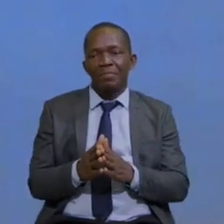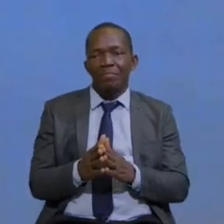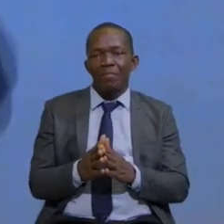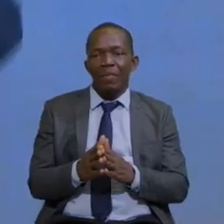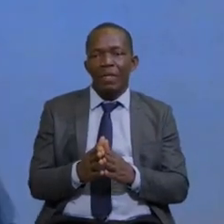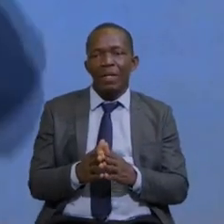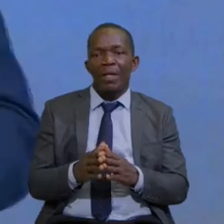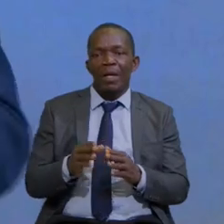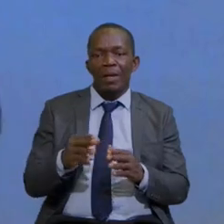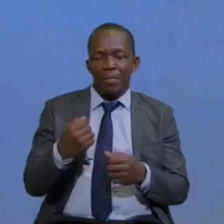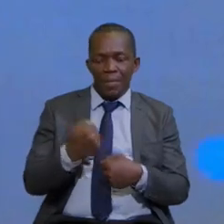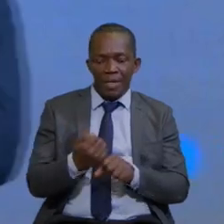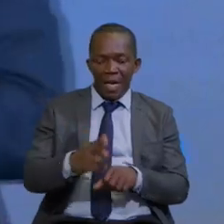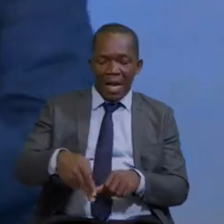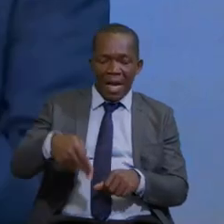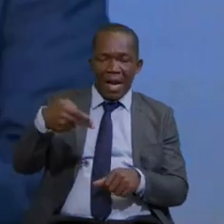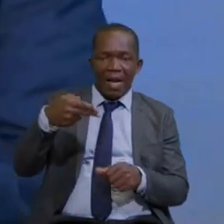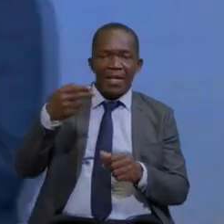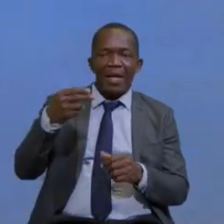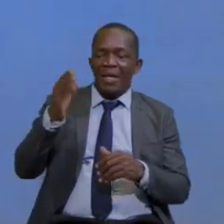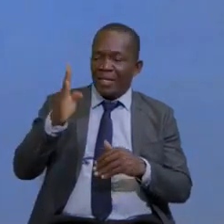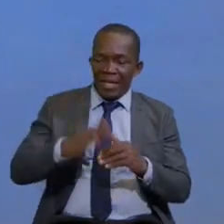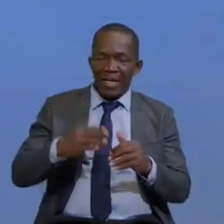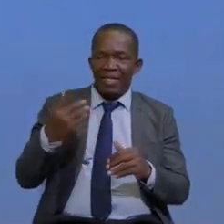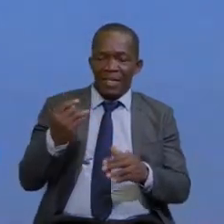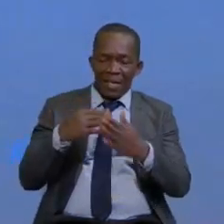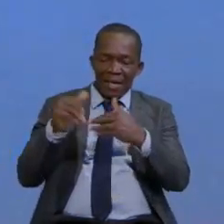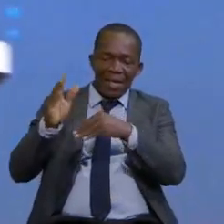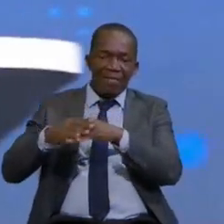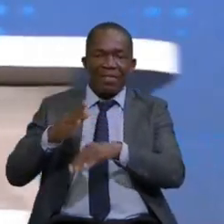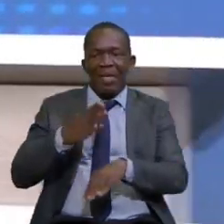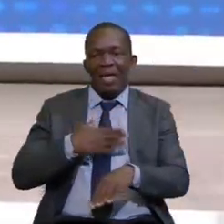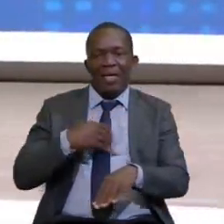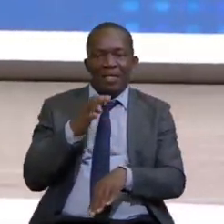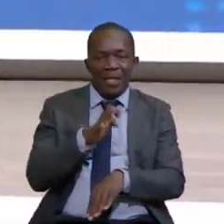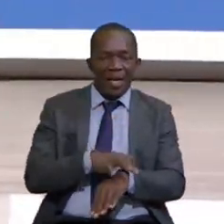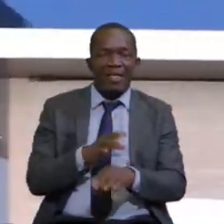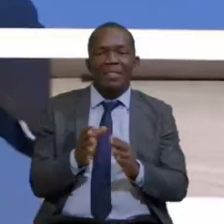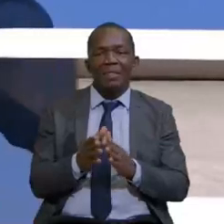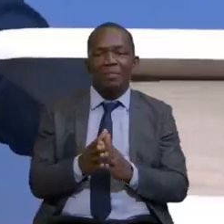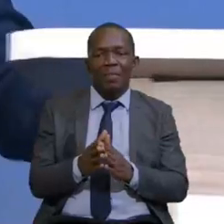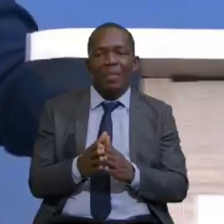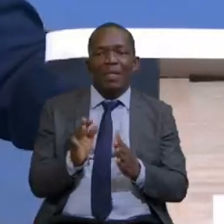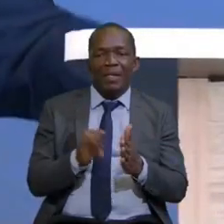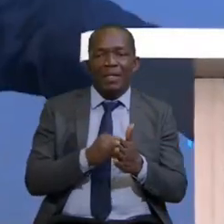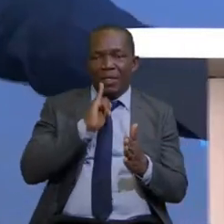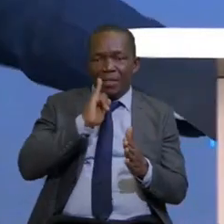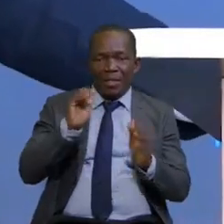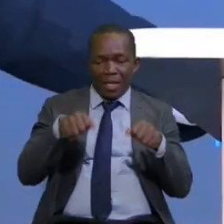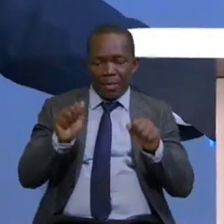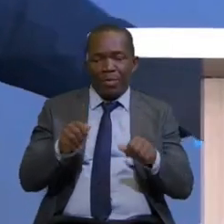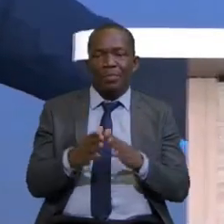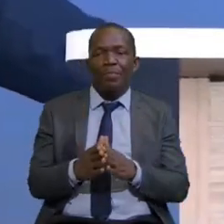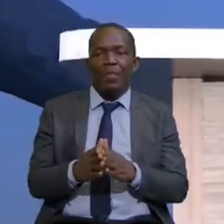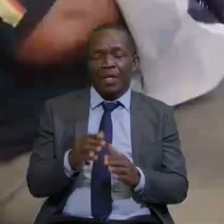Et plus élevé, toujours plus élevé que les cieux. Pour cela, il est plus que capable. En Hébreux 2, 17,